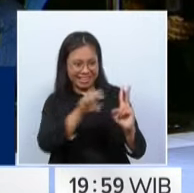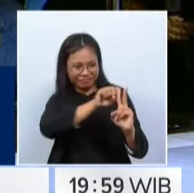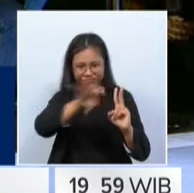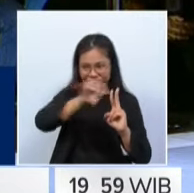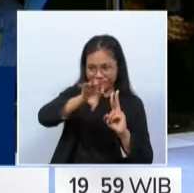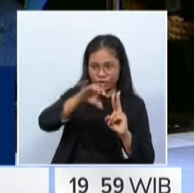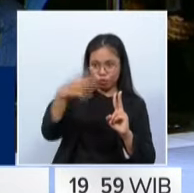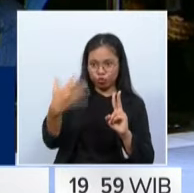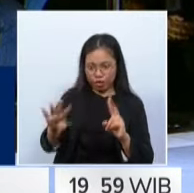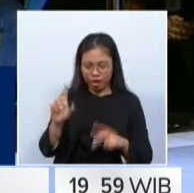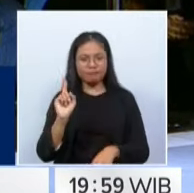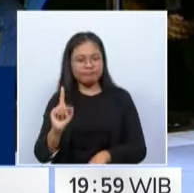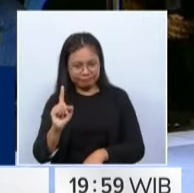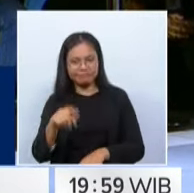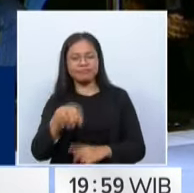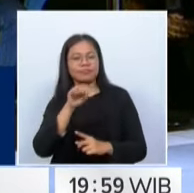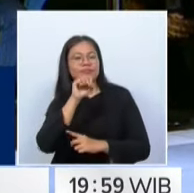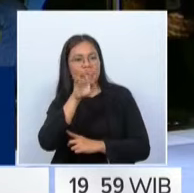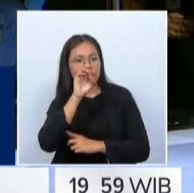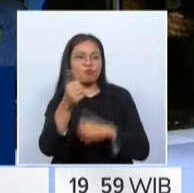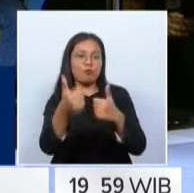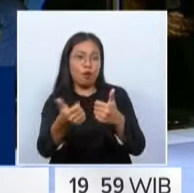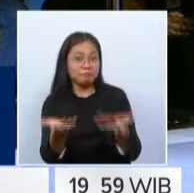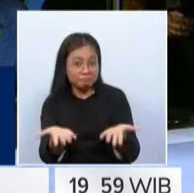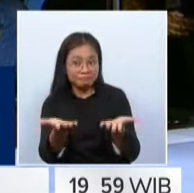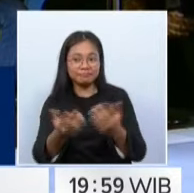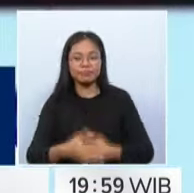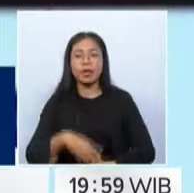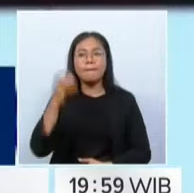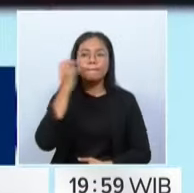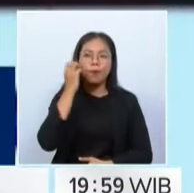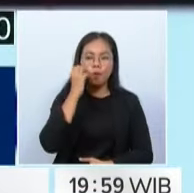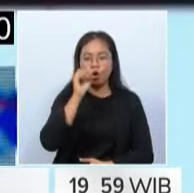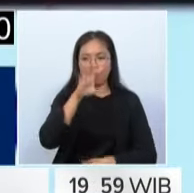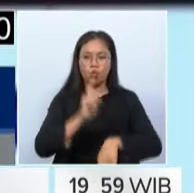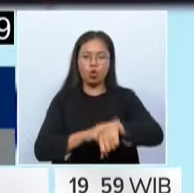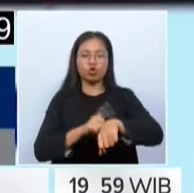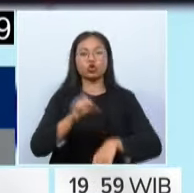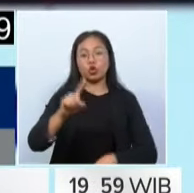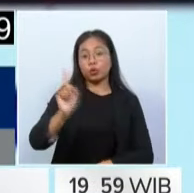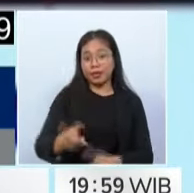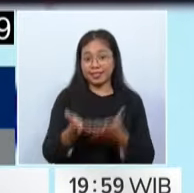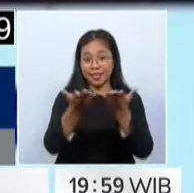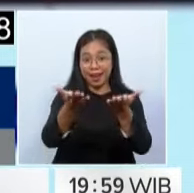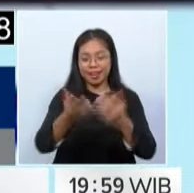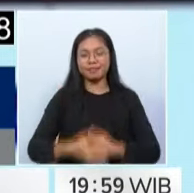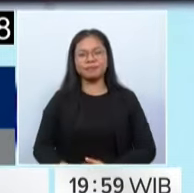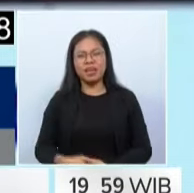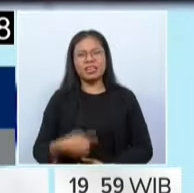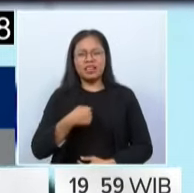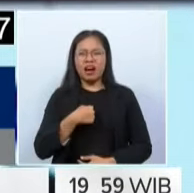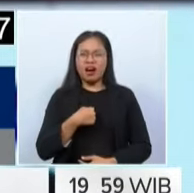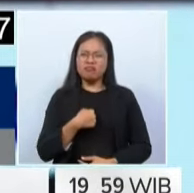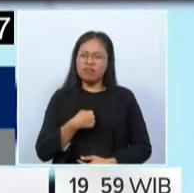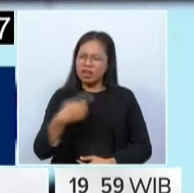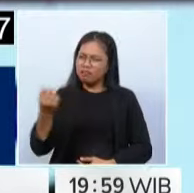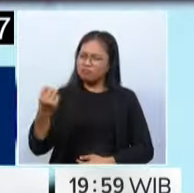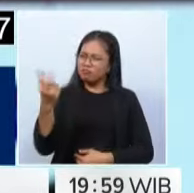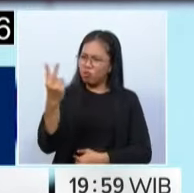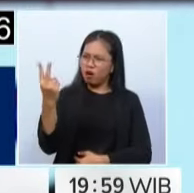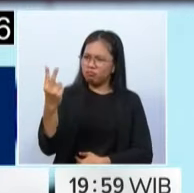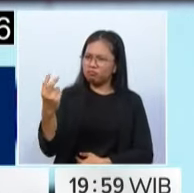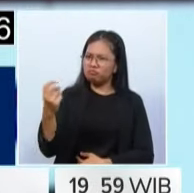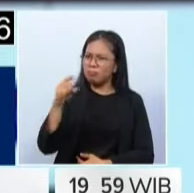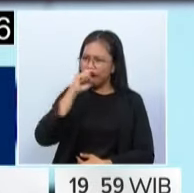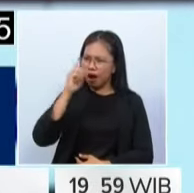Dar Sebelumnya kami persilakan pak dalam waktu 1 menit saya kok banyak ee setuju dengan Pak